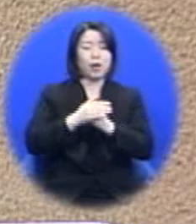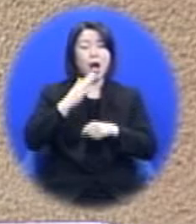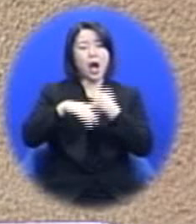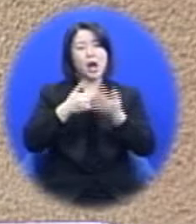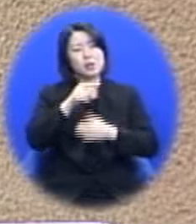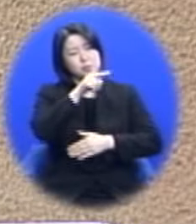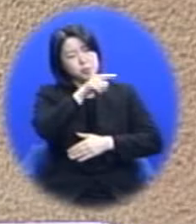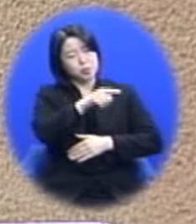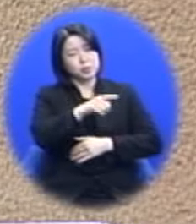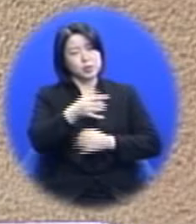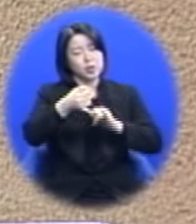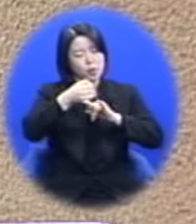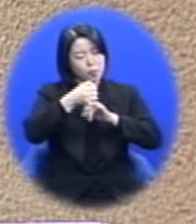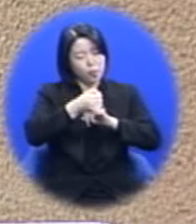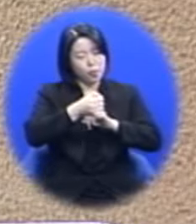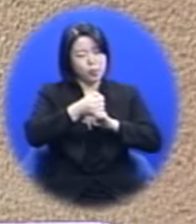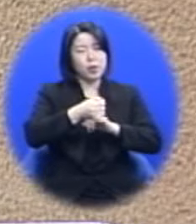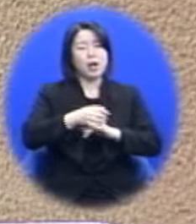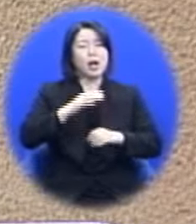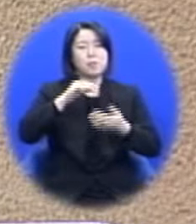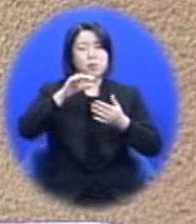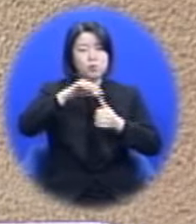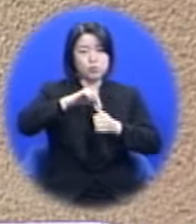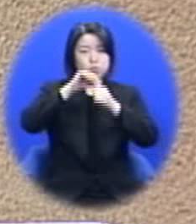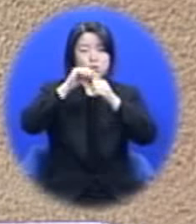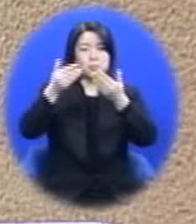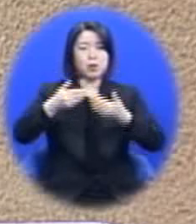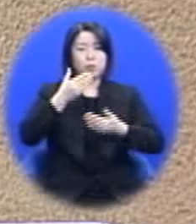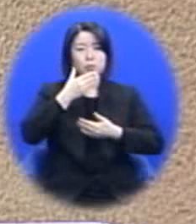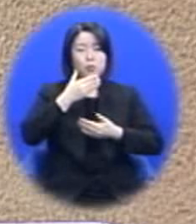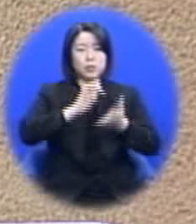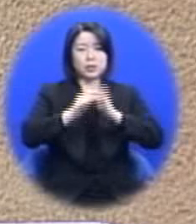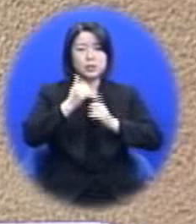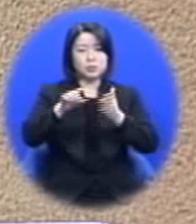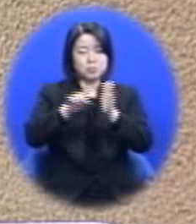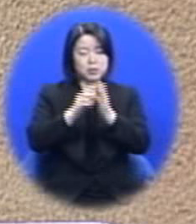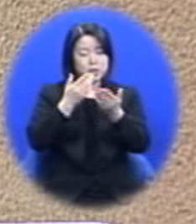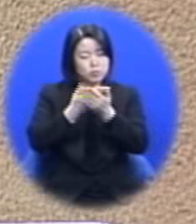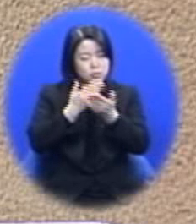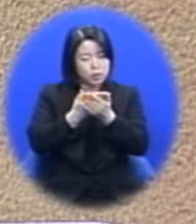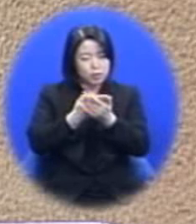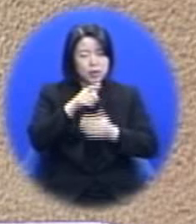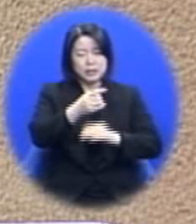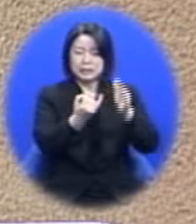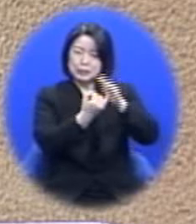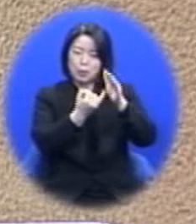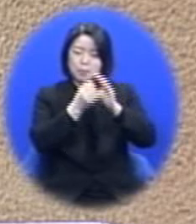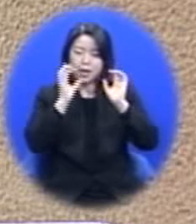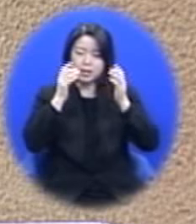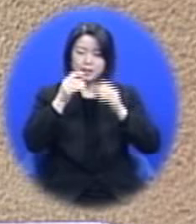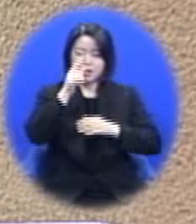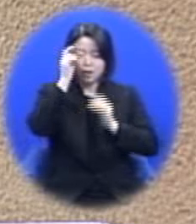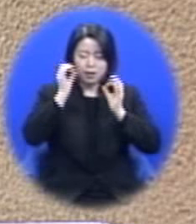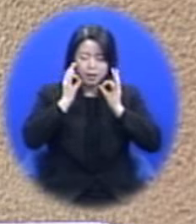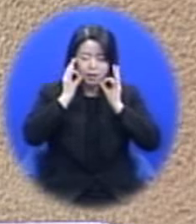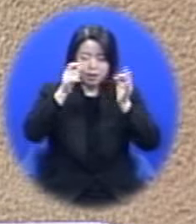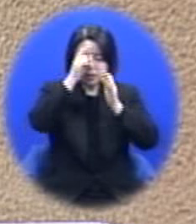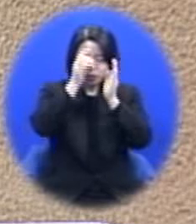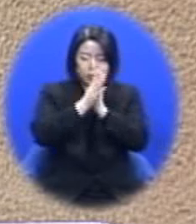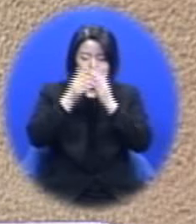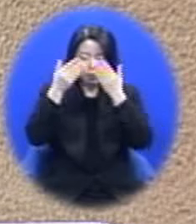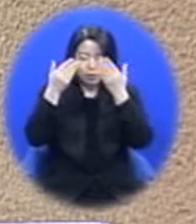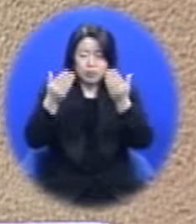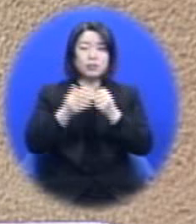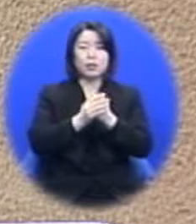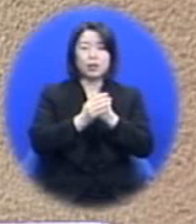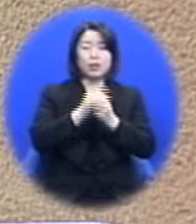꼭 예수 믿고 구원받게 해주세요. 그 어린아이가 그렇게 간절하게 기도하는 기도를 듣는데 허드슨